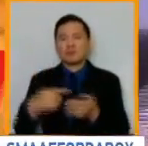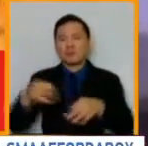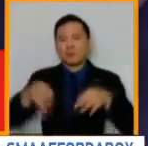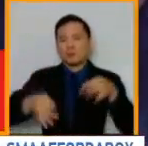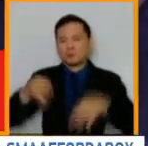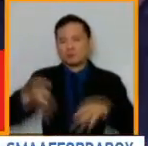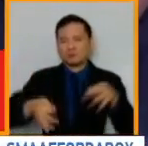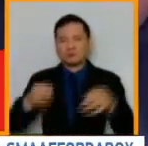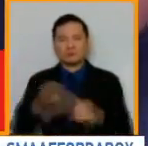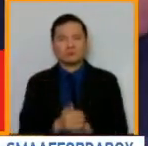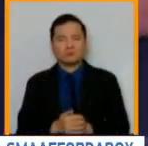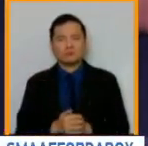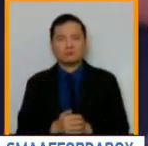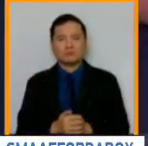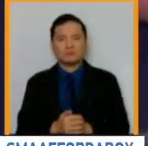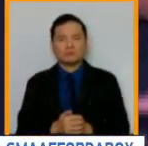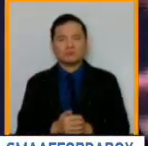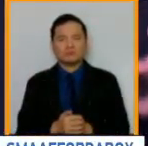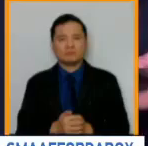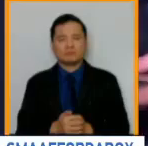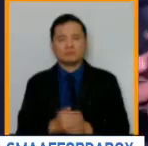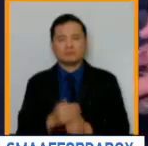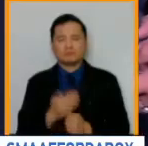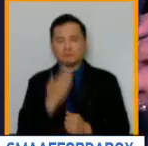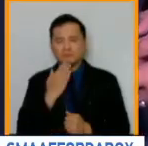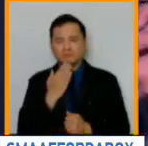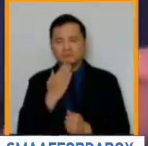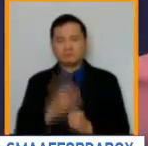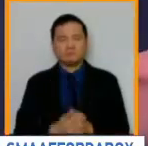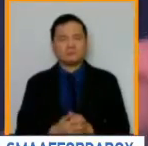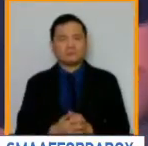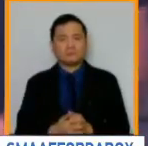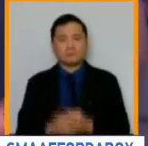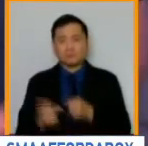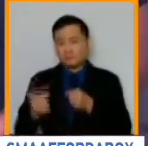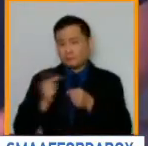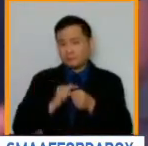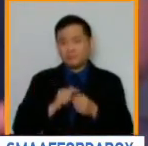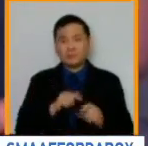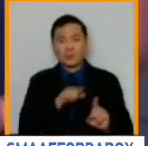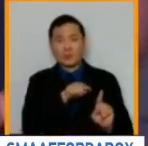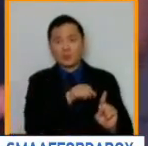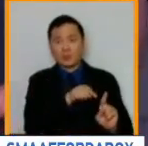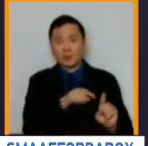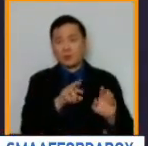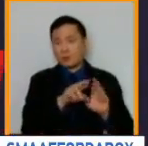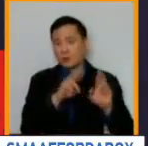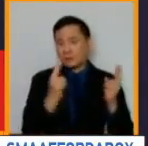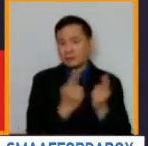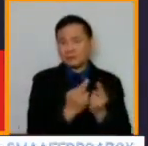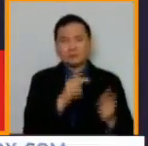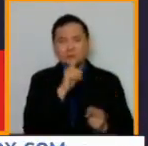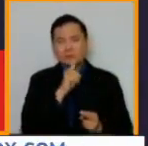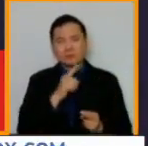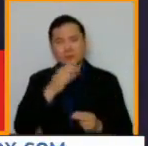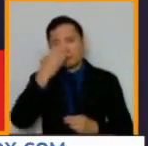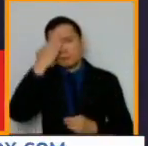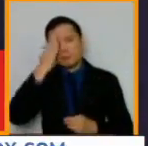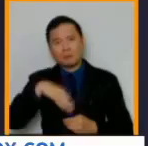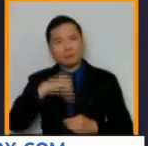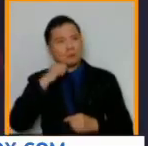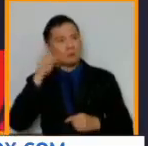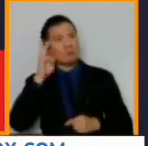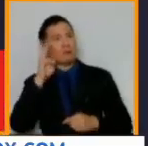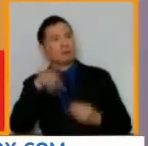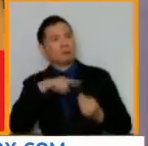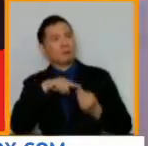Salamat po. Ayon naman sa kaanak ng isa sa kanila, wala raw alam ang kapatid sa anumang illegal na gawain. Walang kaalam-alam yung kapatid